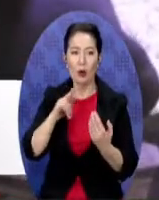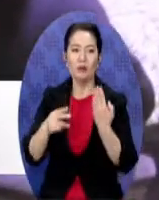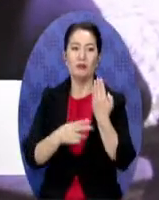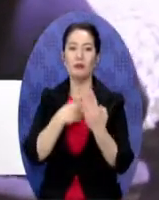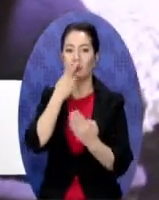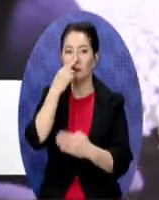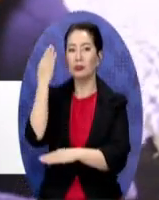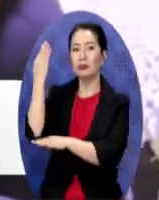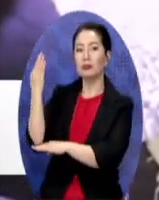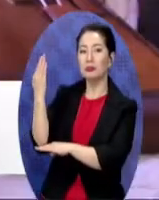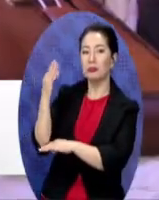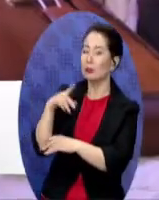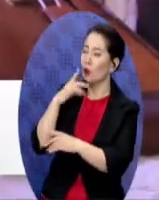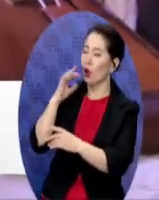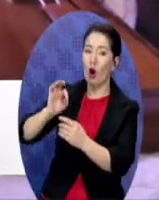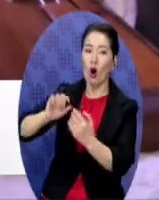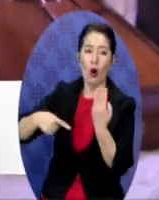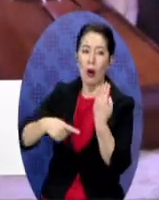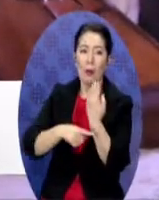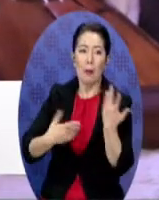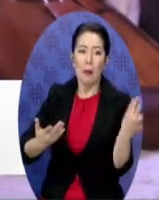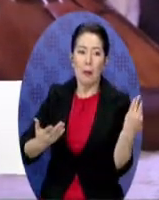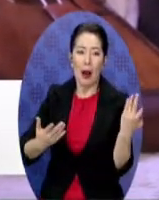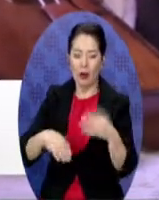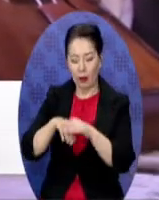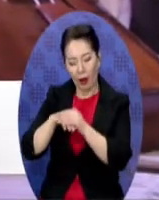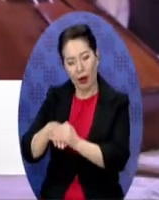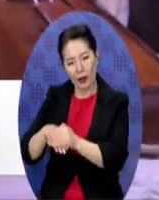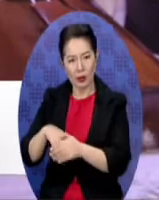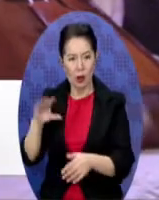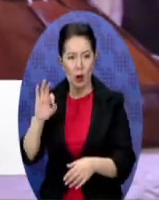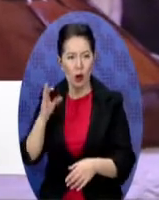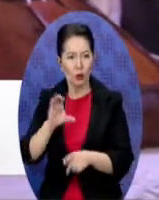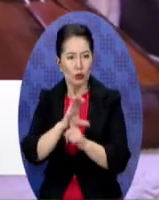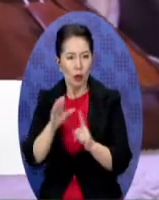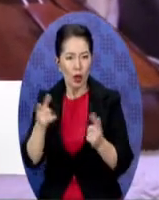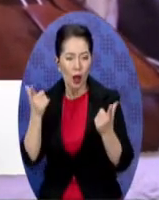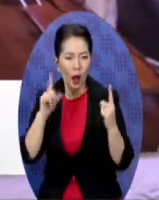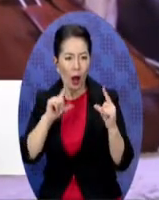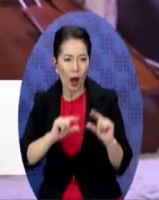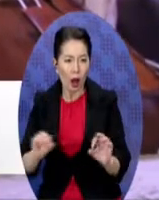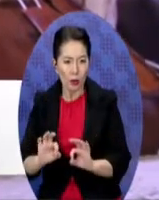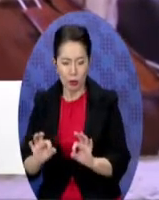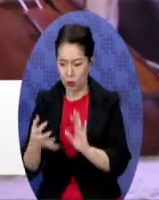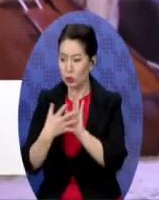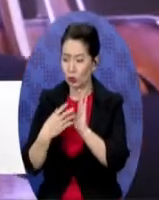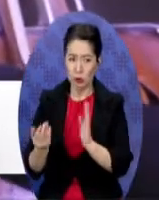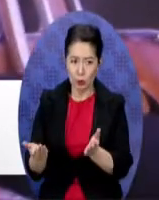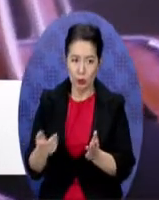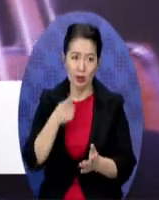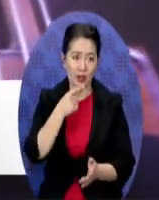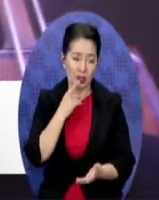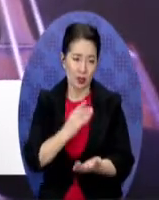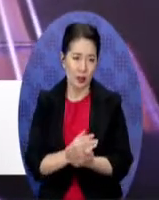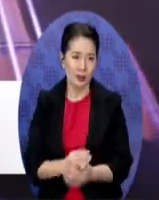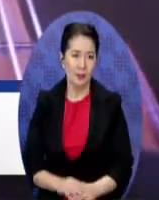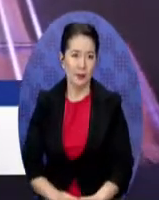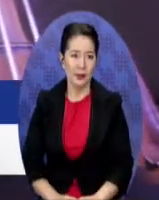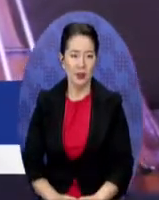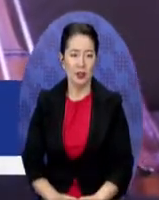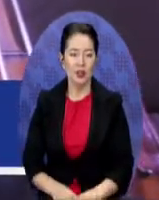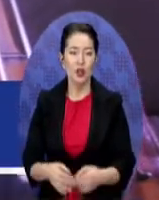төдий хоймортой залж хөглөхгүйгээр хадгалж байгаа нь өв соёл үгүй болоход нөлөөлнө гэж тэрээр хэлж байсан юм. Энэ нь өөр дөрвөн